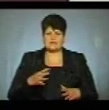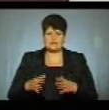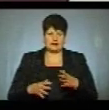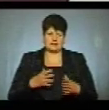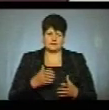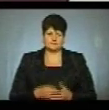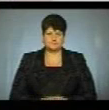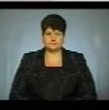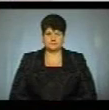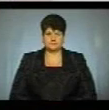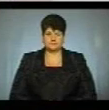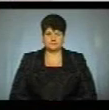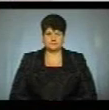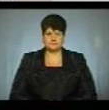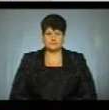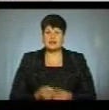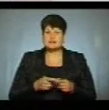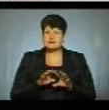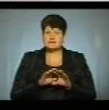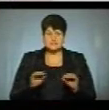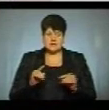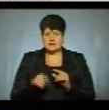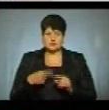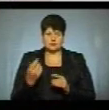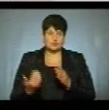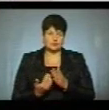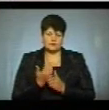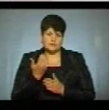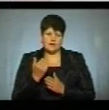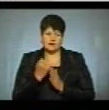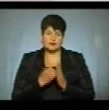Дмитро Андрієшин. На цьому у мене все. Наступний випуск новин